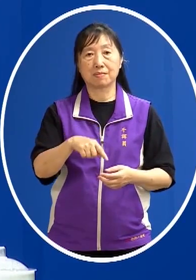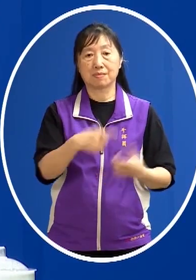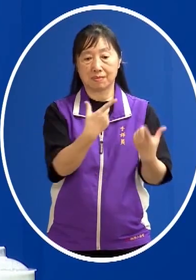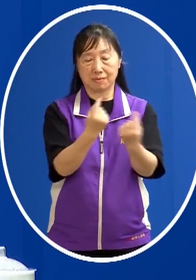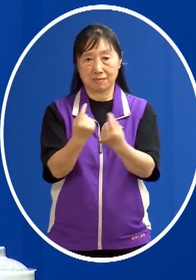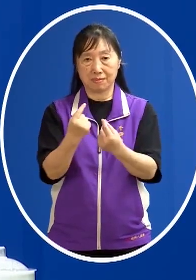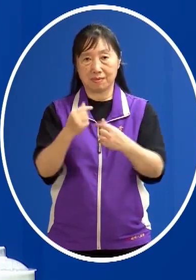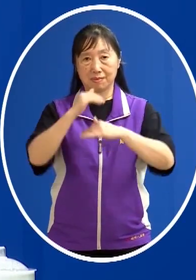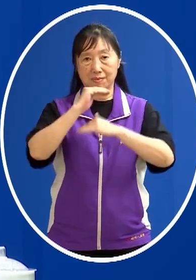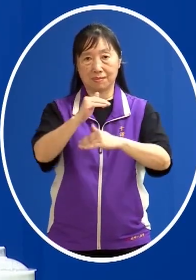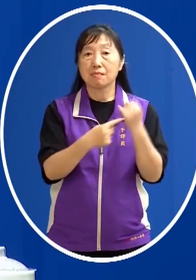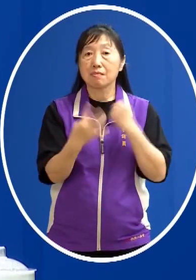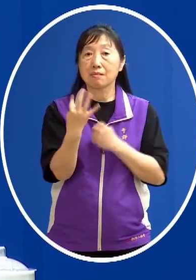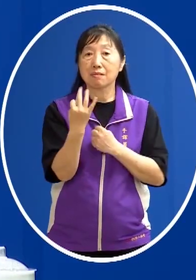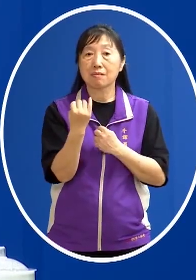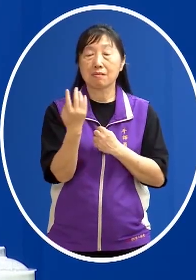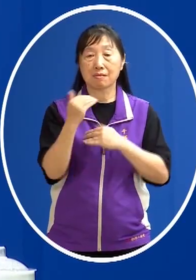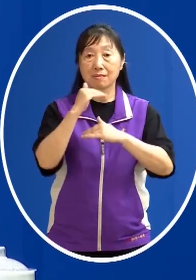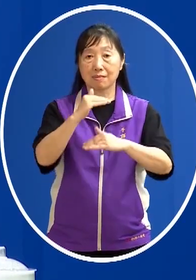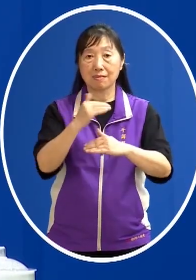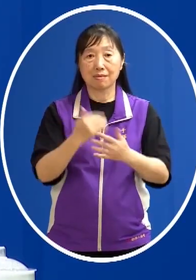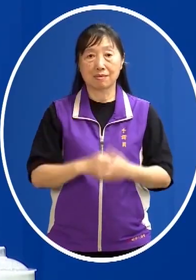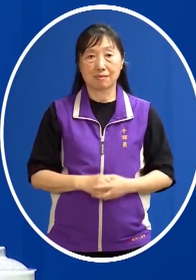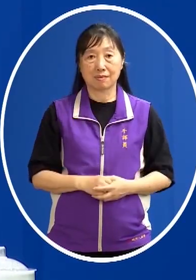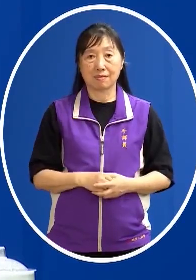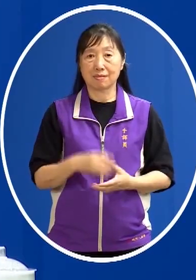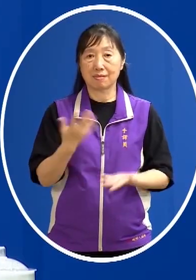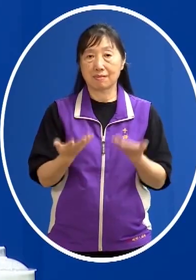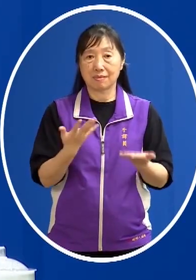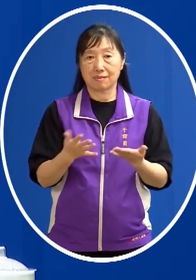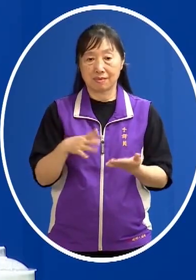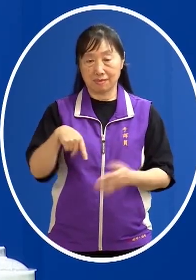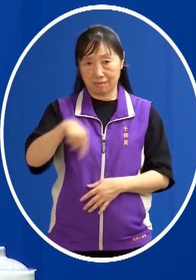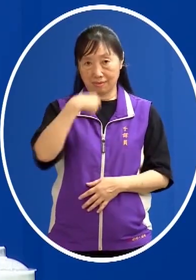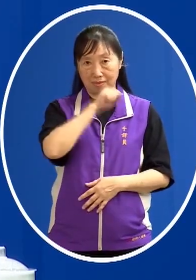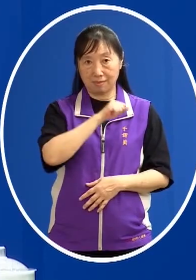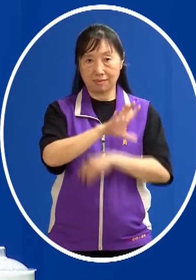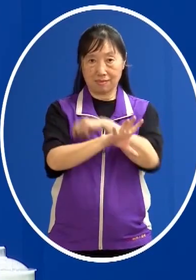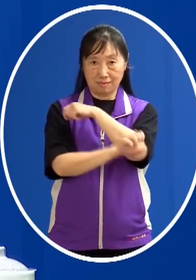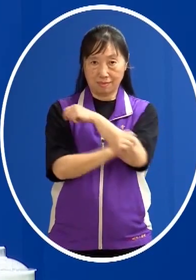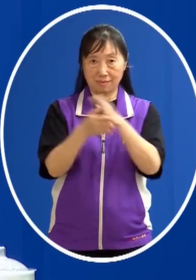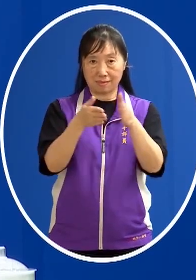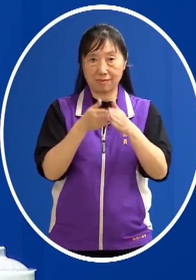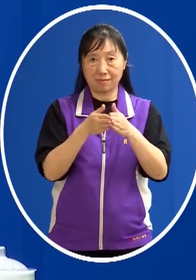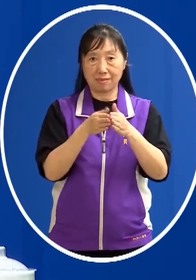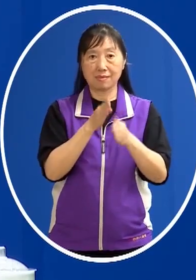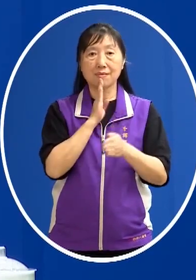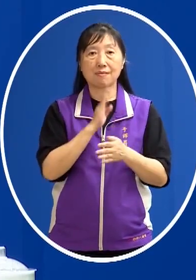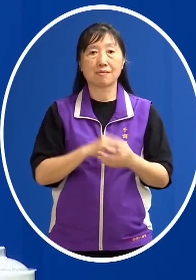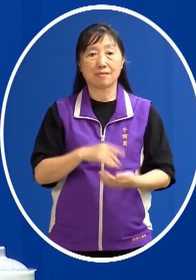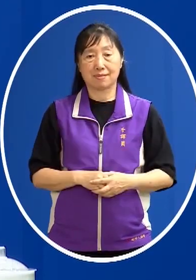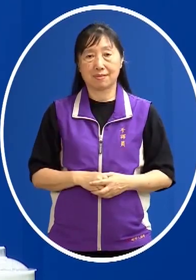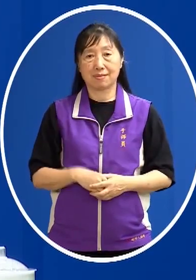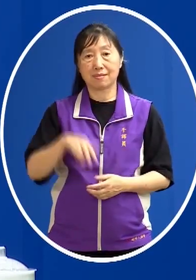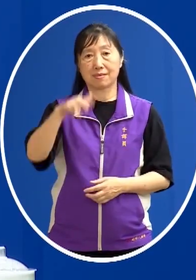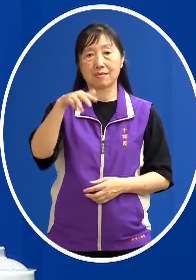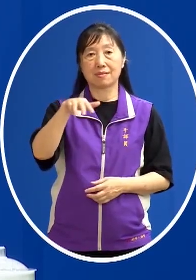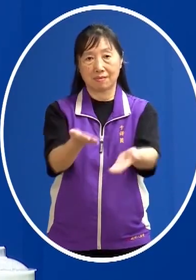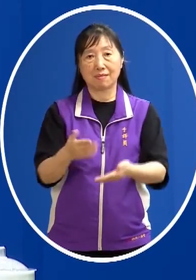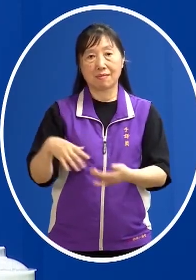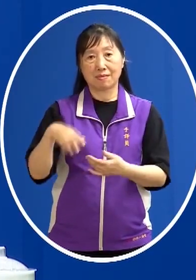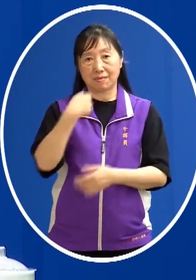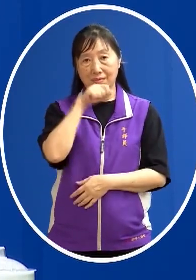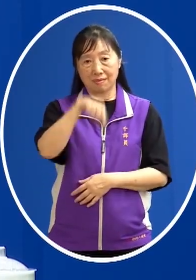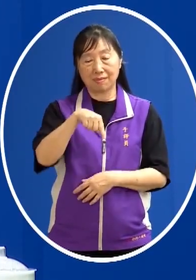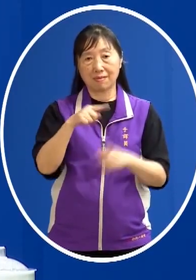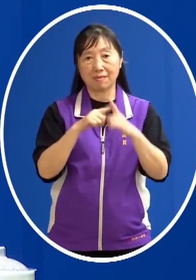用国金退场。那我们就是预估国内基本需求是每日800万片。